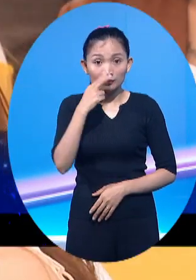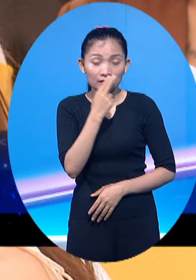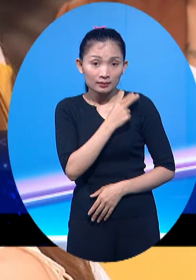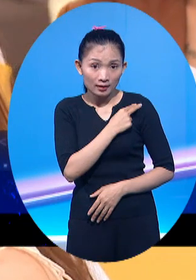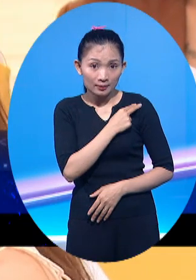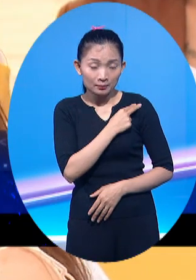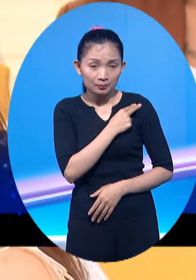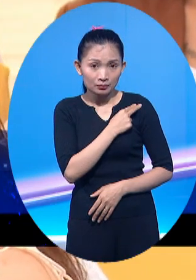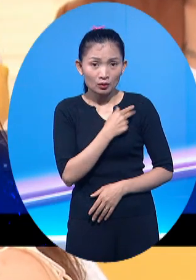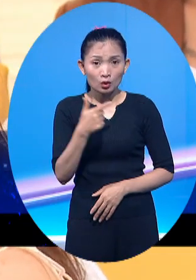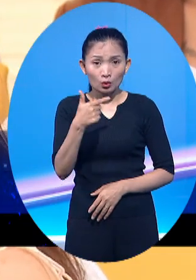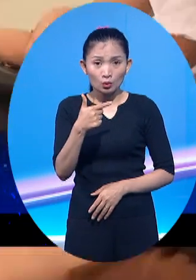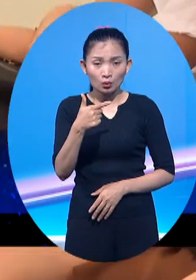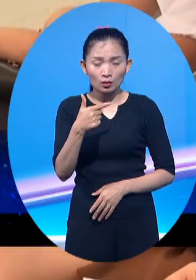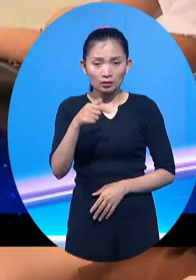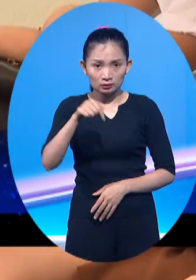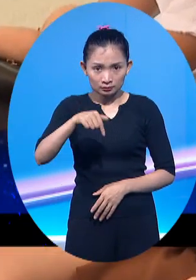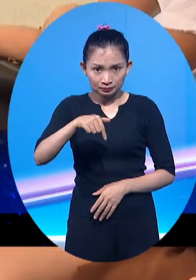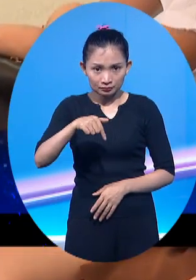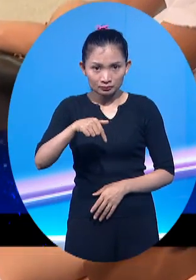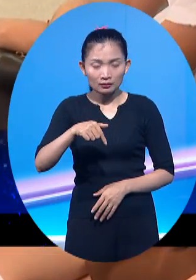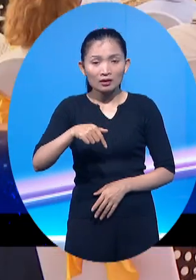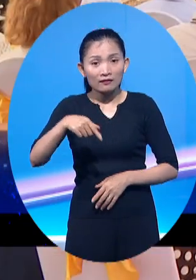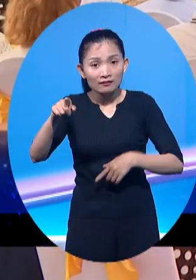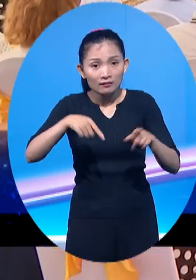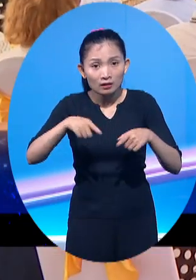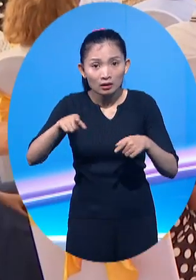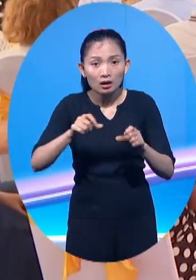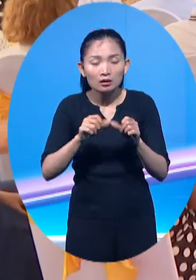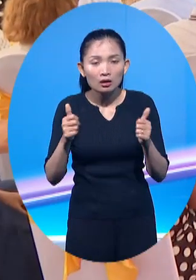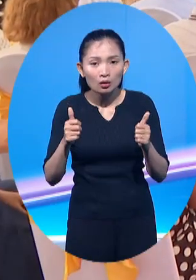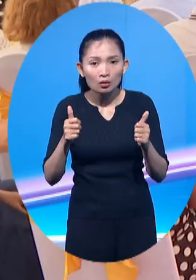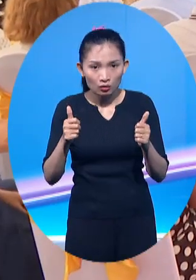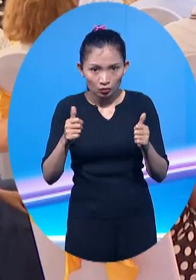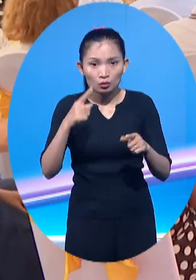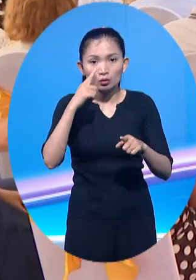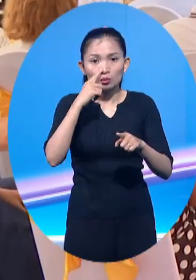GAR.vn, có showroom tại khu đô thị Lakeview, thành phố Thủ Đức, thành phố Hồ Chí Minh.